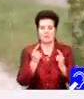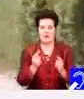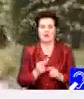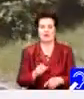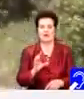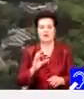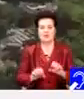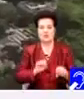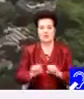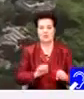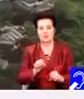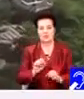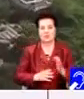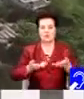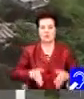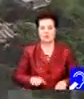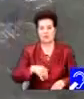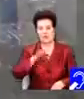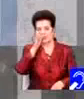cariera ciclistului născut la Chișinău.